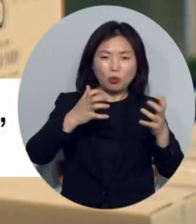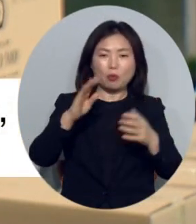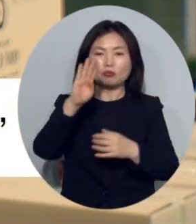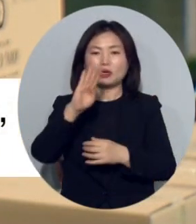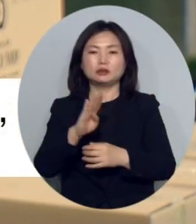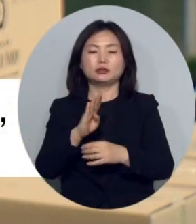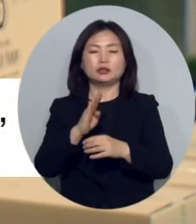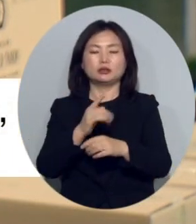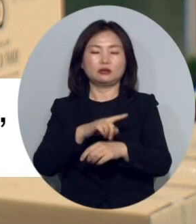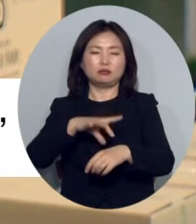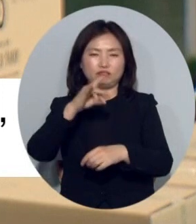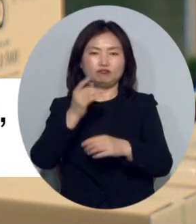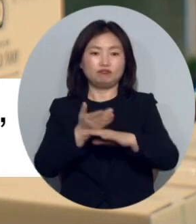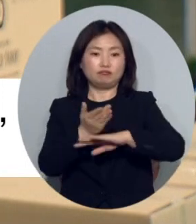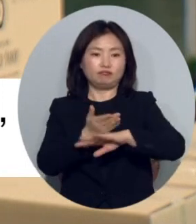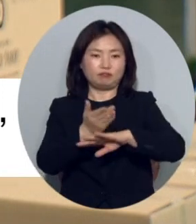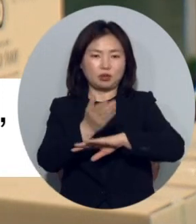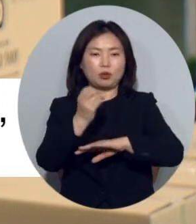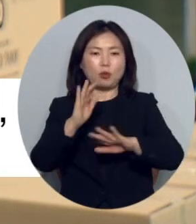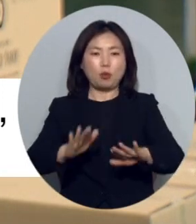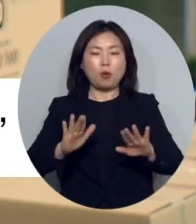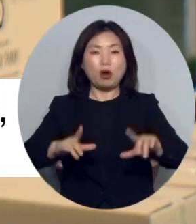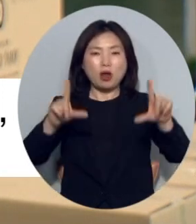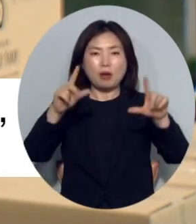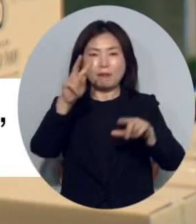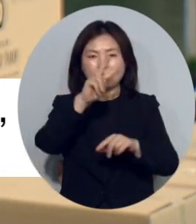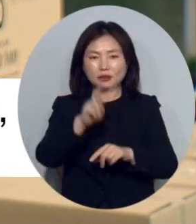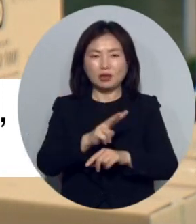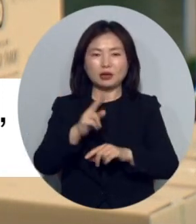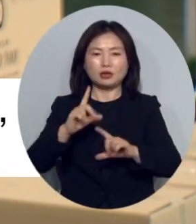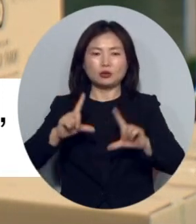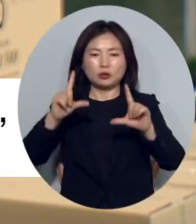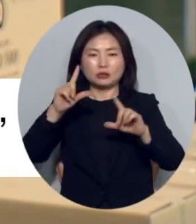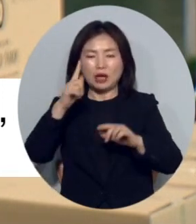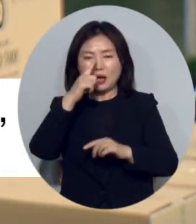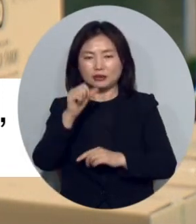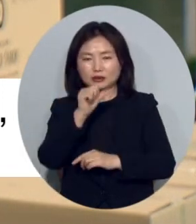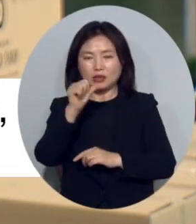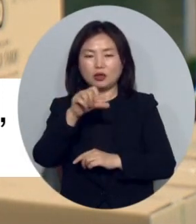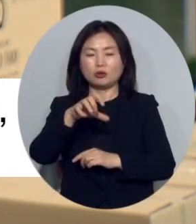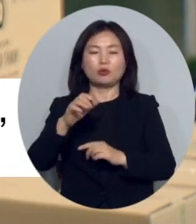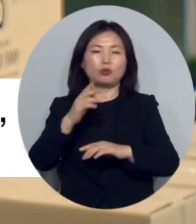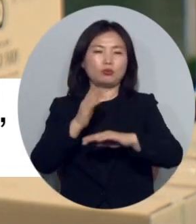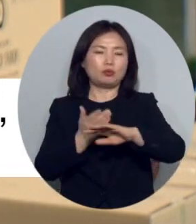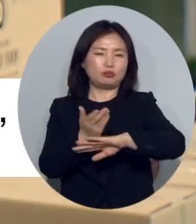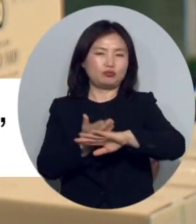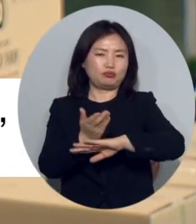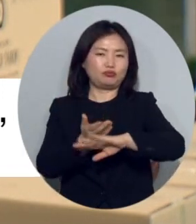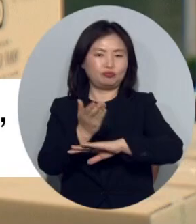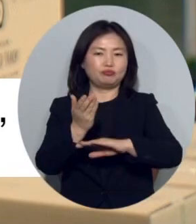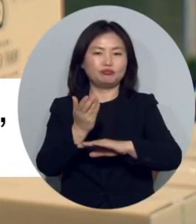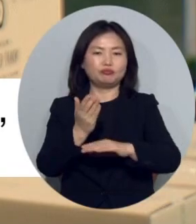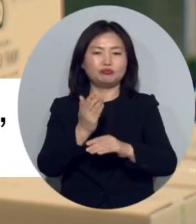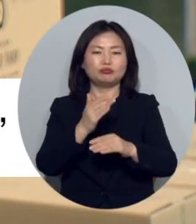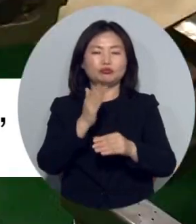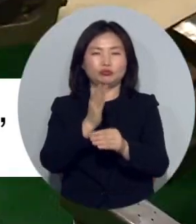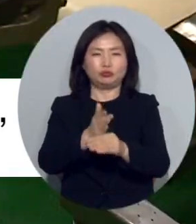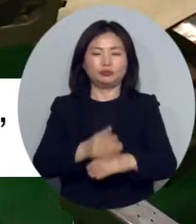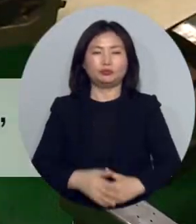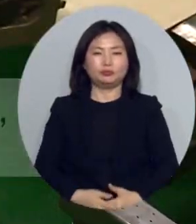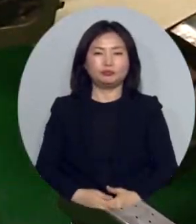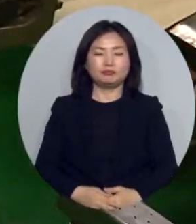브라질 또 신규로 됐고 올해는 이제 베트남, 동남아시아 쪽으로도 지금 진출을 하고